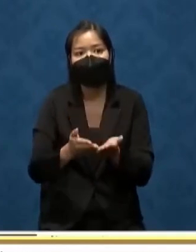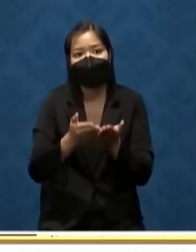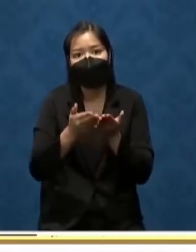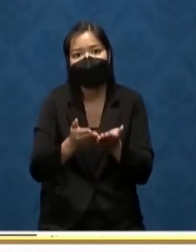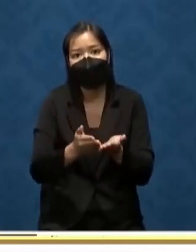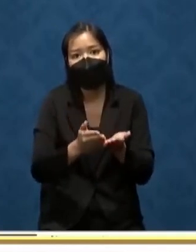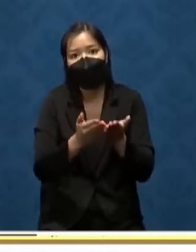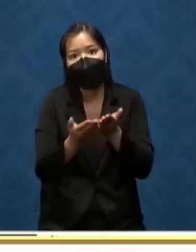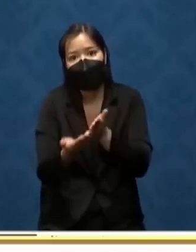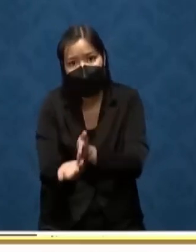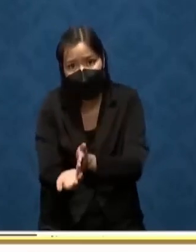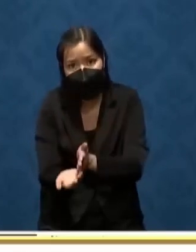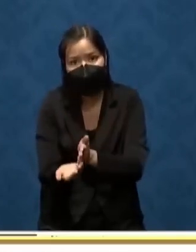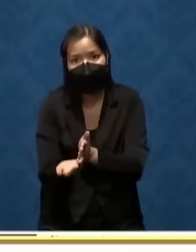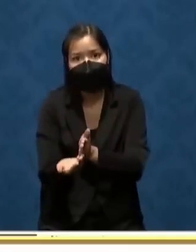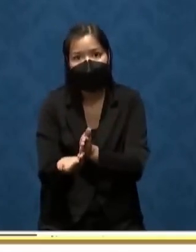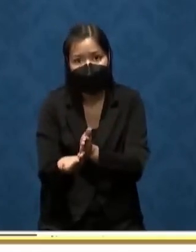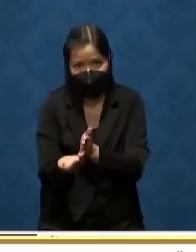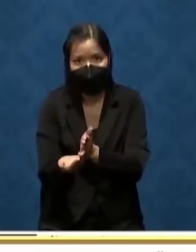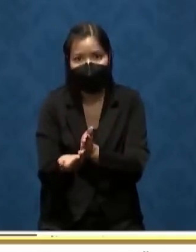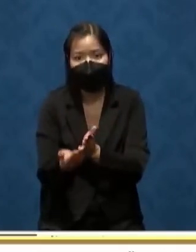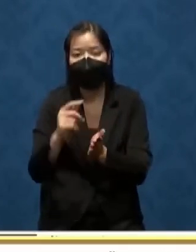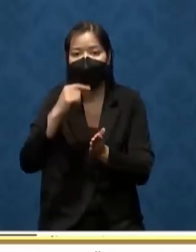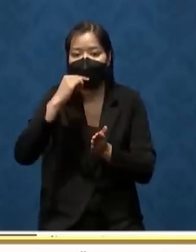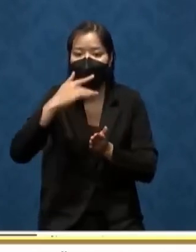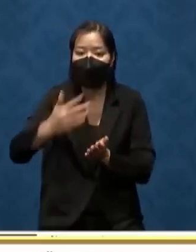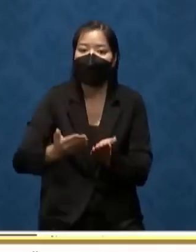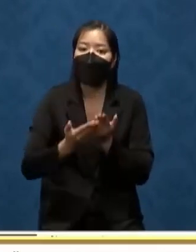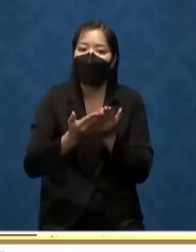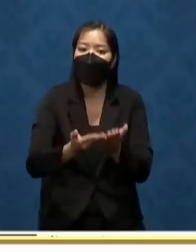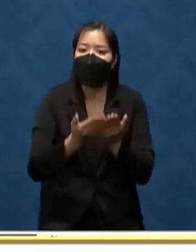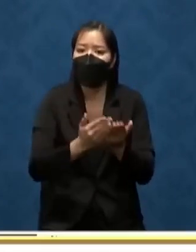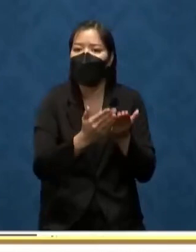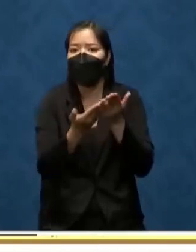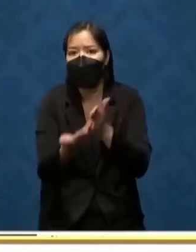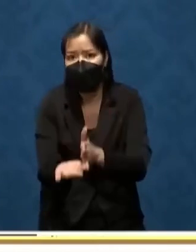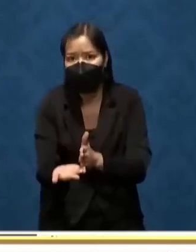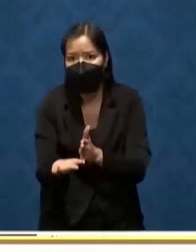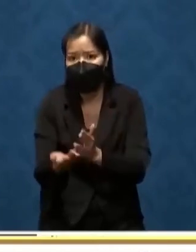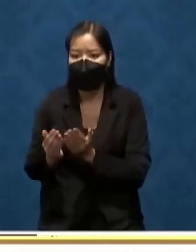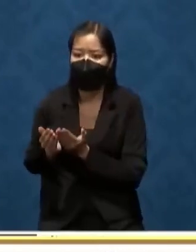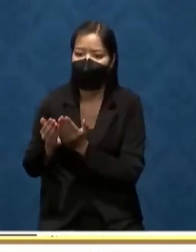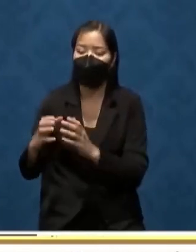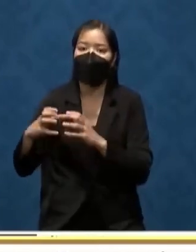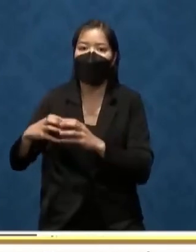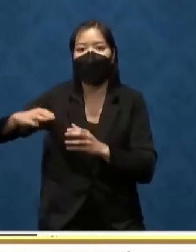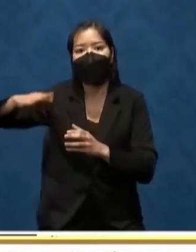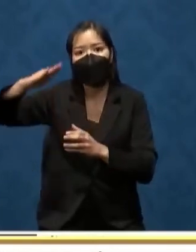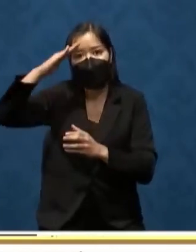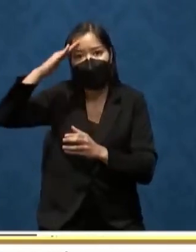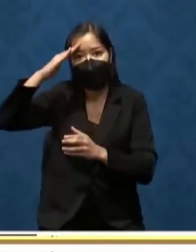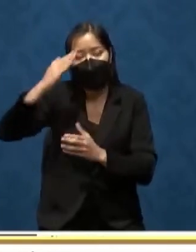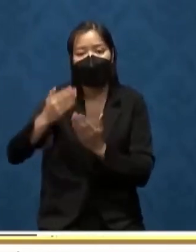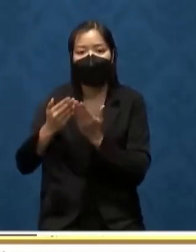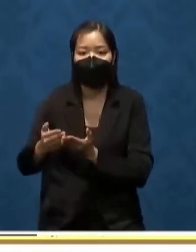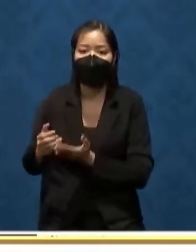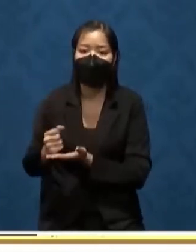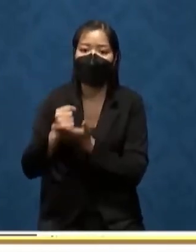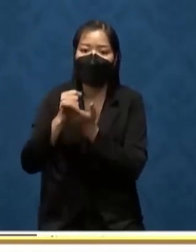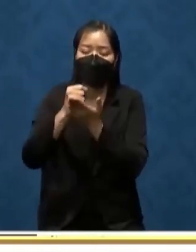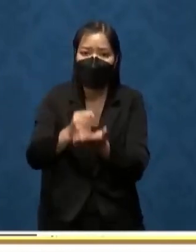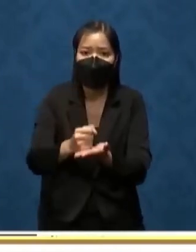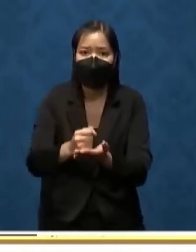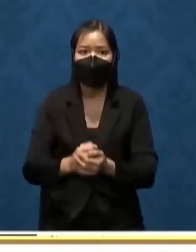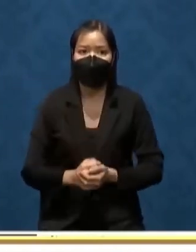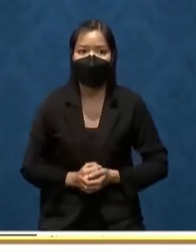เพรตการเกิดขึ้นในเทร แล้วก็คำหรงก่ทาเหรื zatartmentกไปชวยเหรือถหเจ้ viensตองรนัคásticoใน